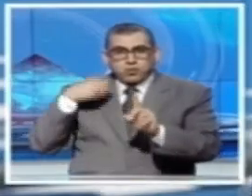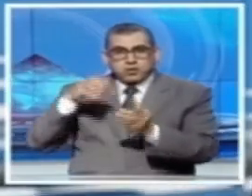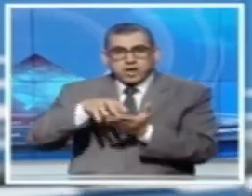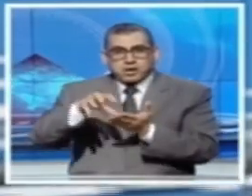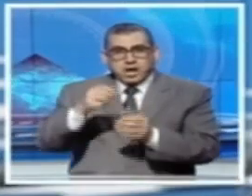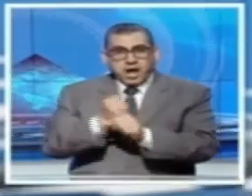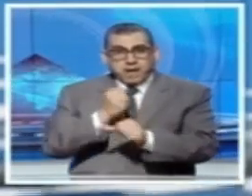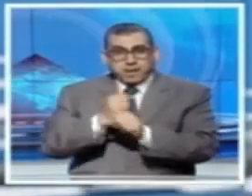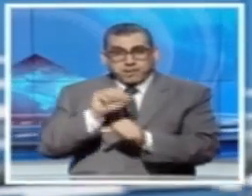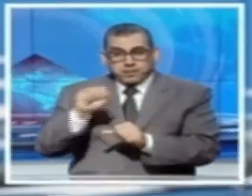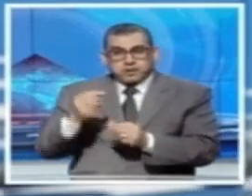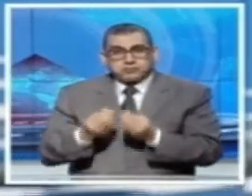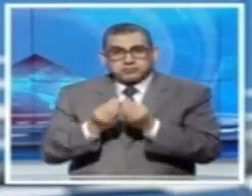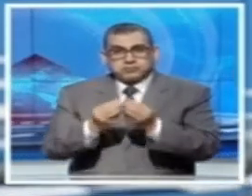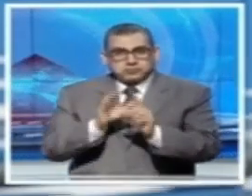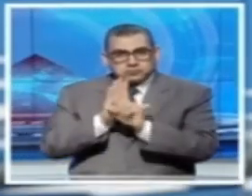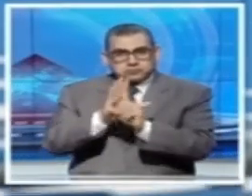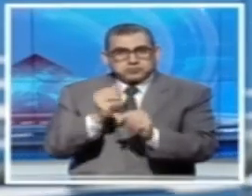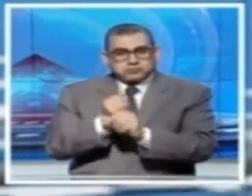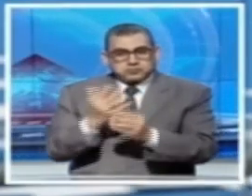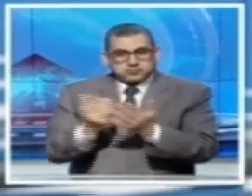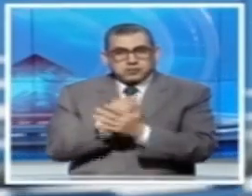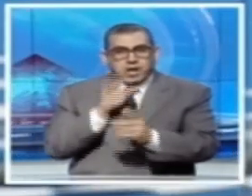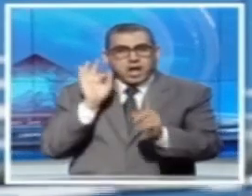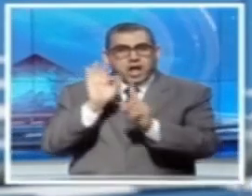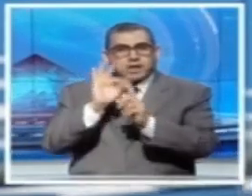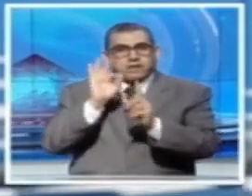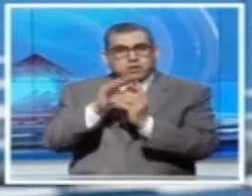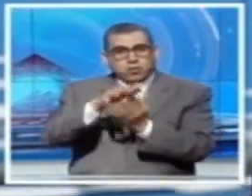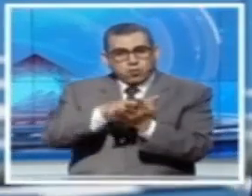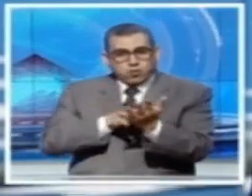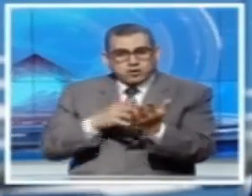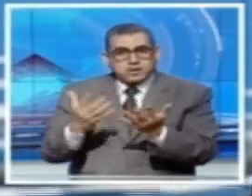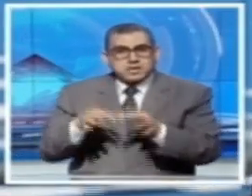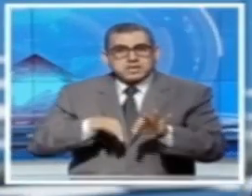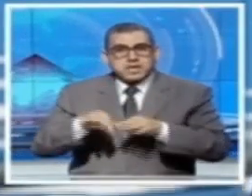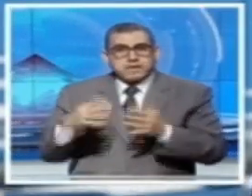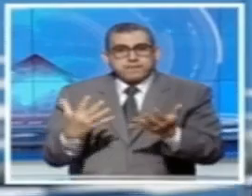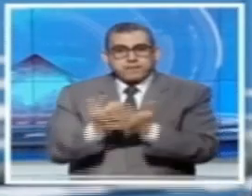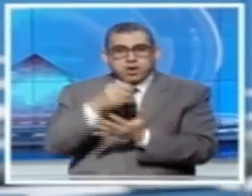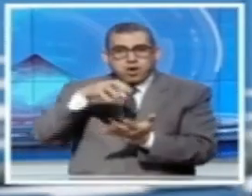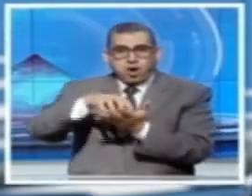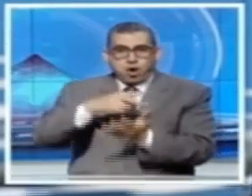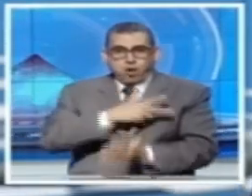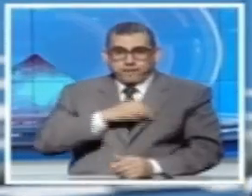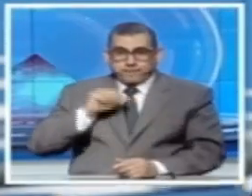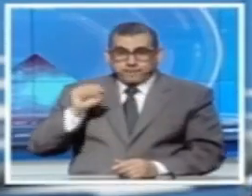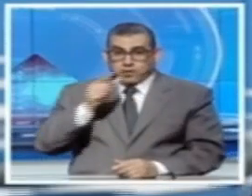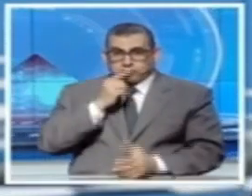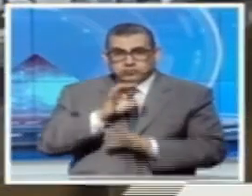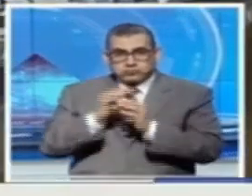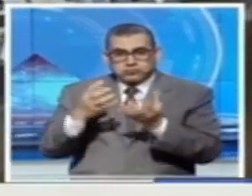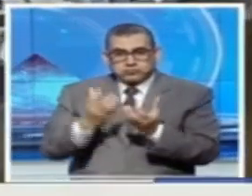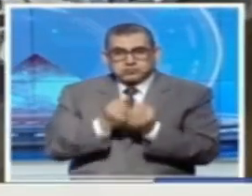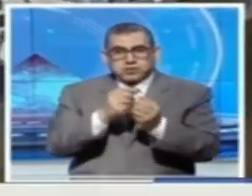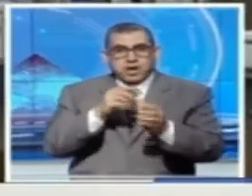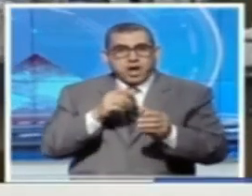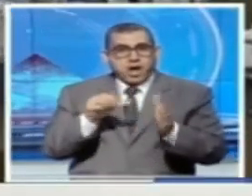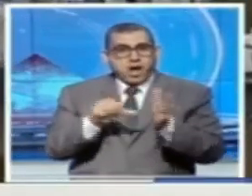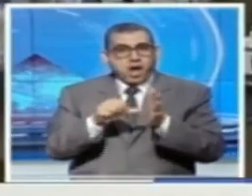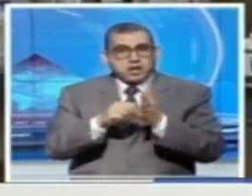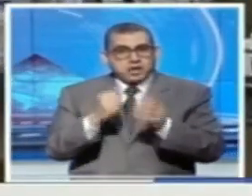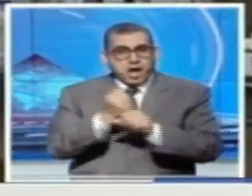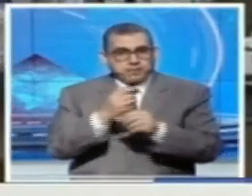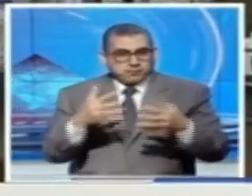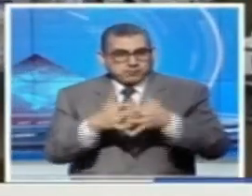لوزارة قطاع الأعمال بما يسهم في تحقيق مستهدفات وثيقة سياسة ملكية الدولة وتمكين القطاع الخاص في المجالات